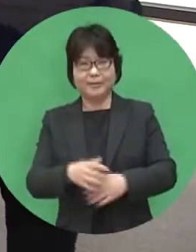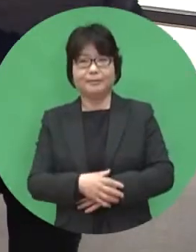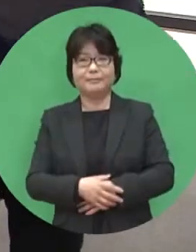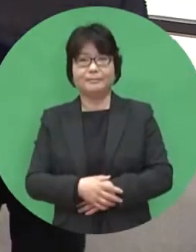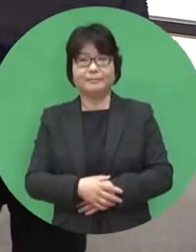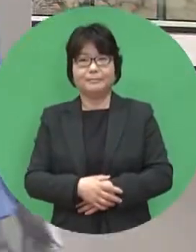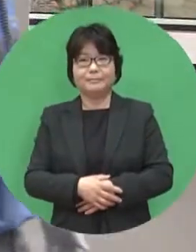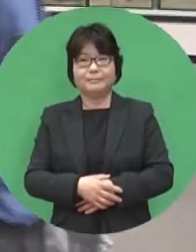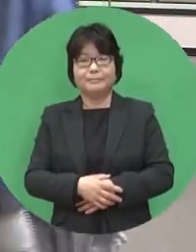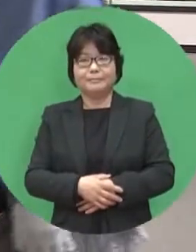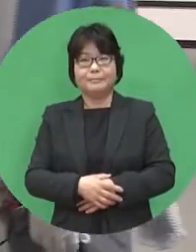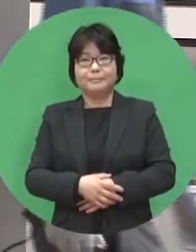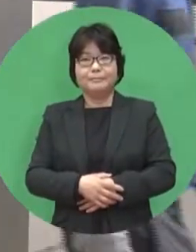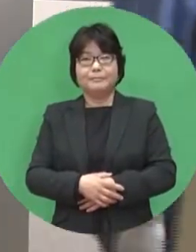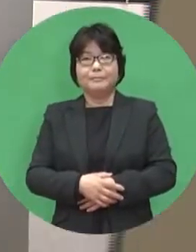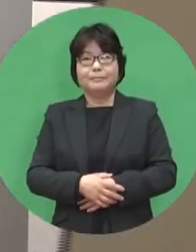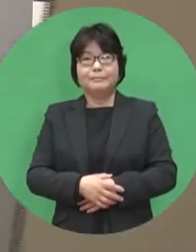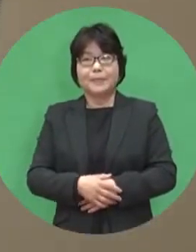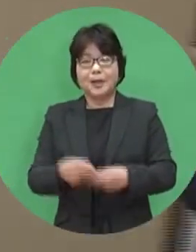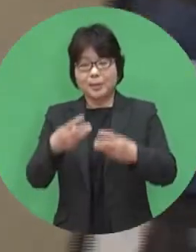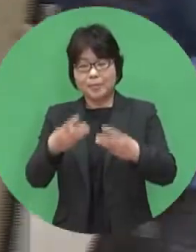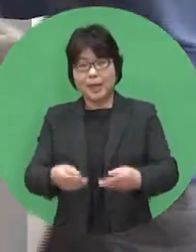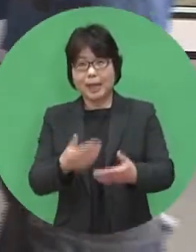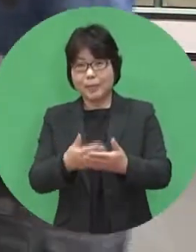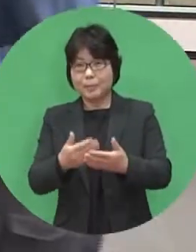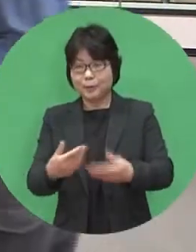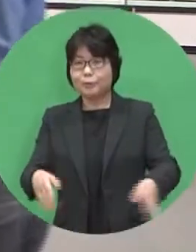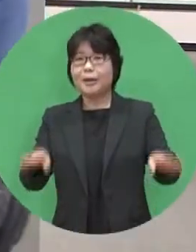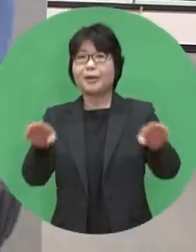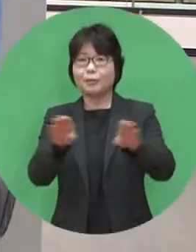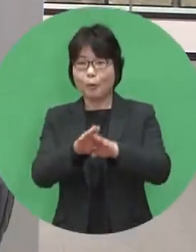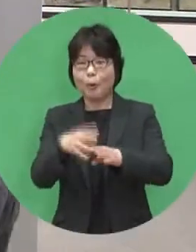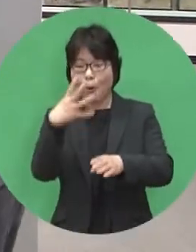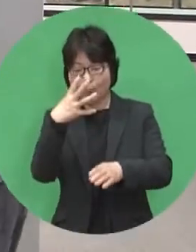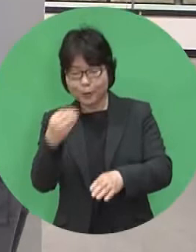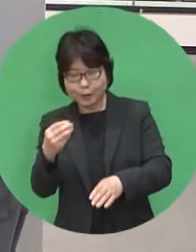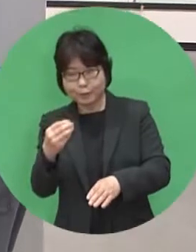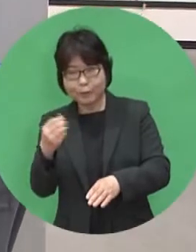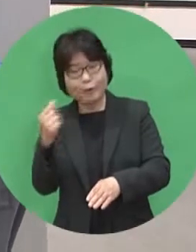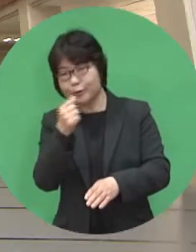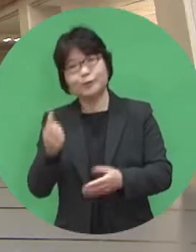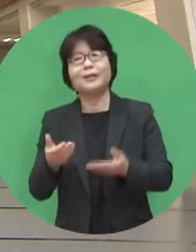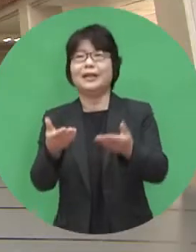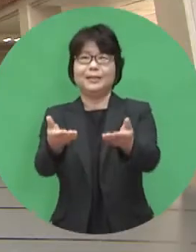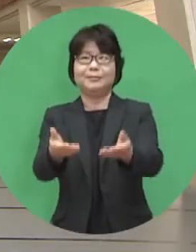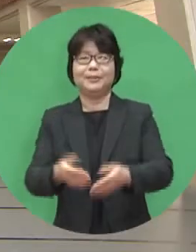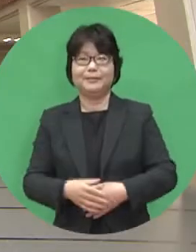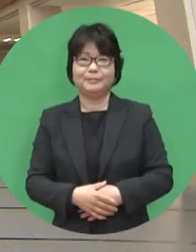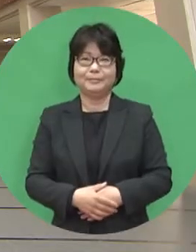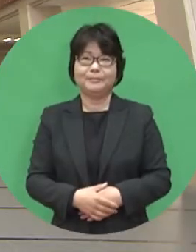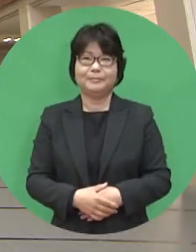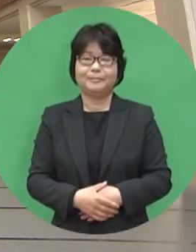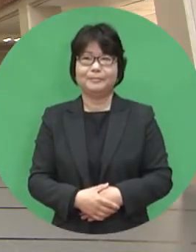。三重県立美術館の魅力に迫ります。